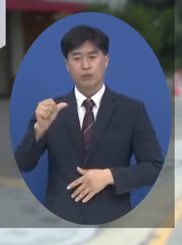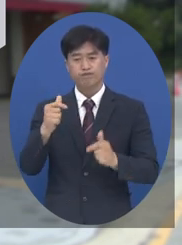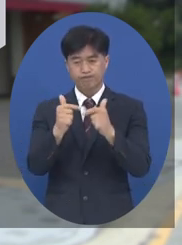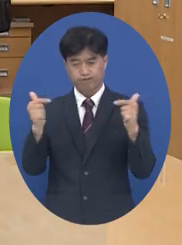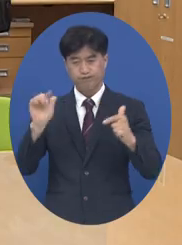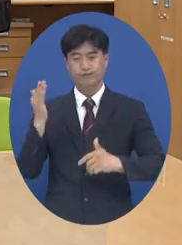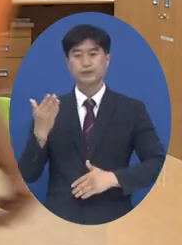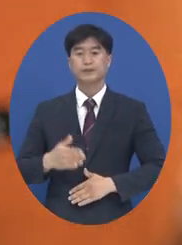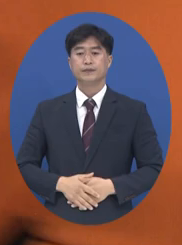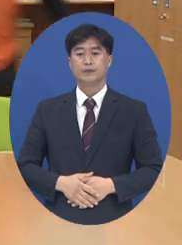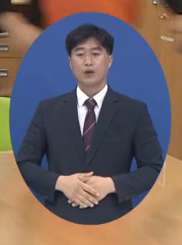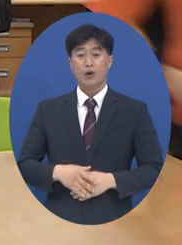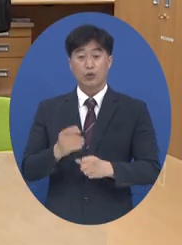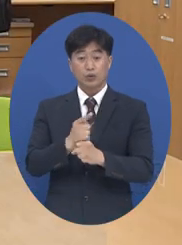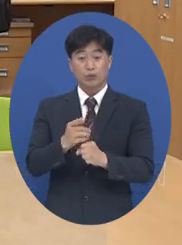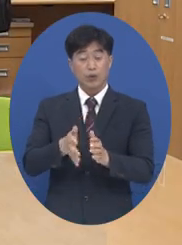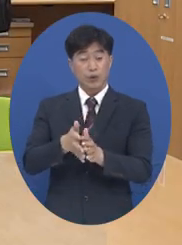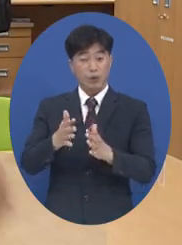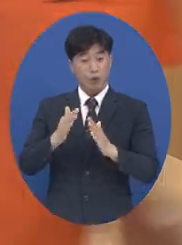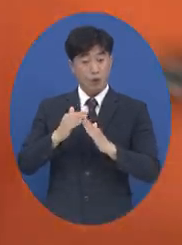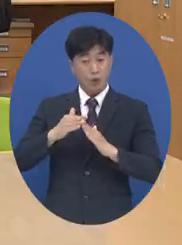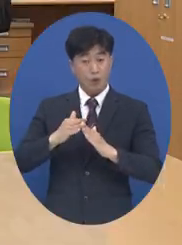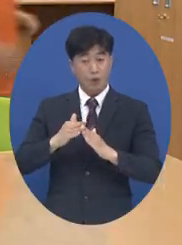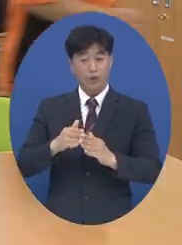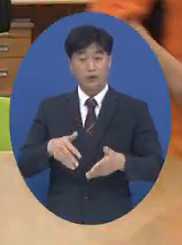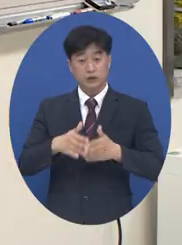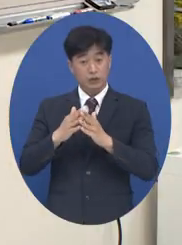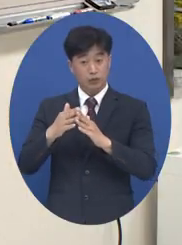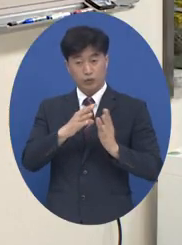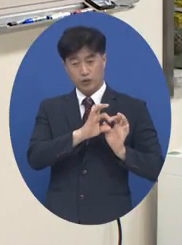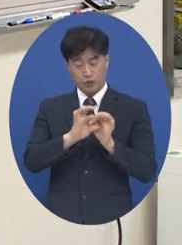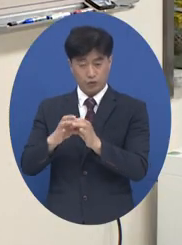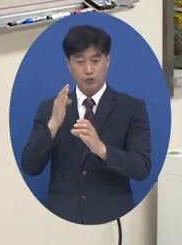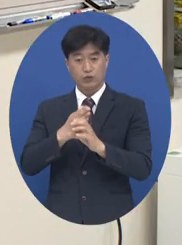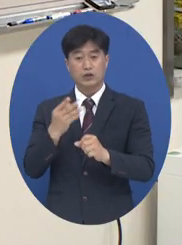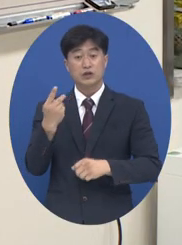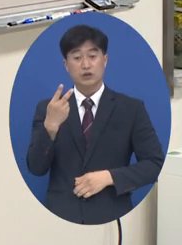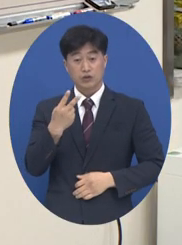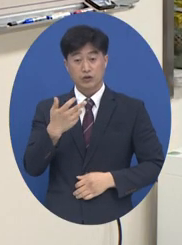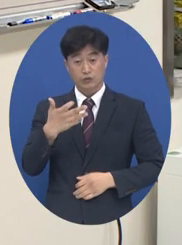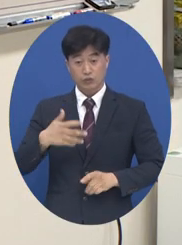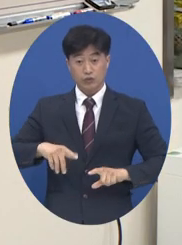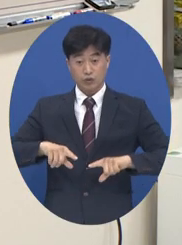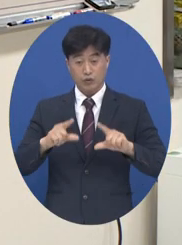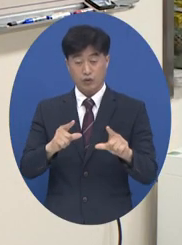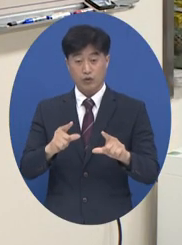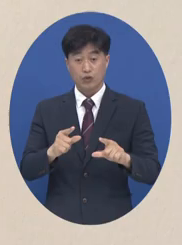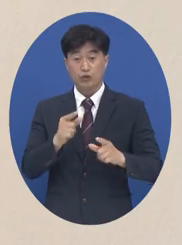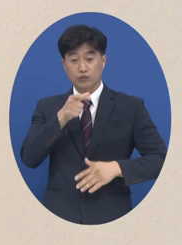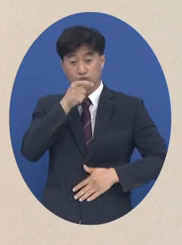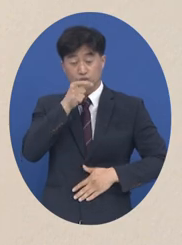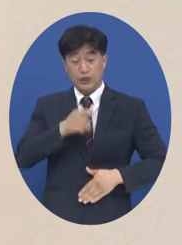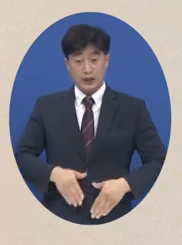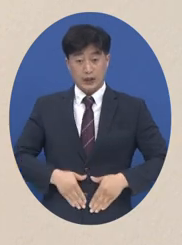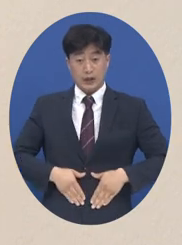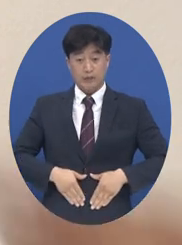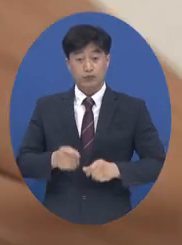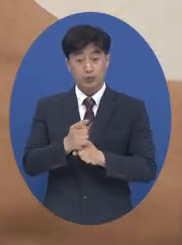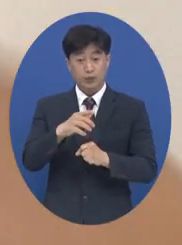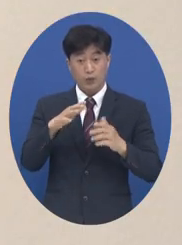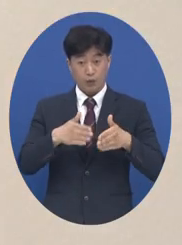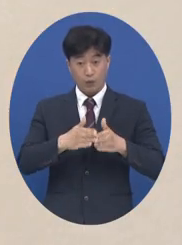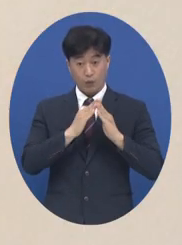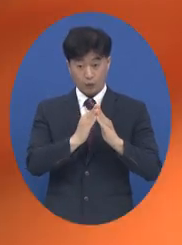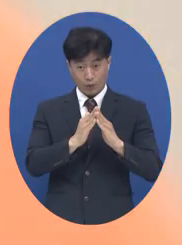됩니다 소방서 신설 도 착착 진행되고 있습니다 2019년 수원 남부 소방서가 물리 하면서 도래 소방서는